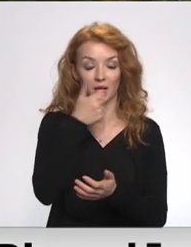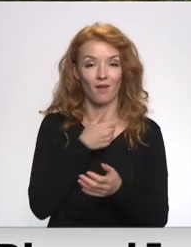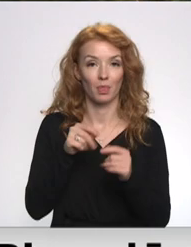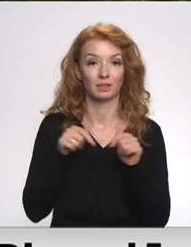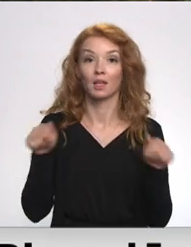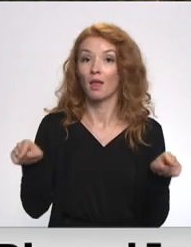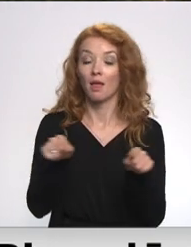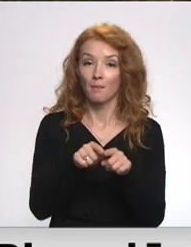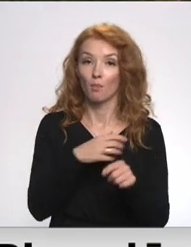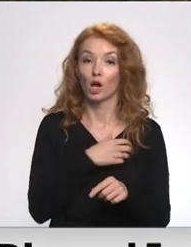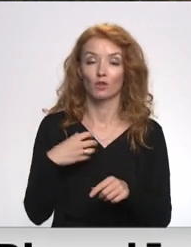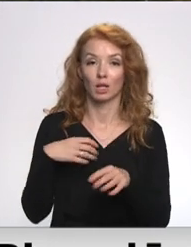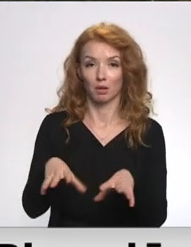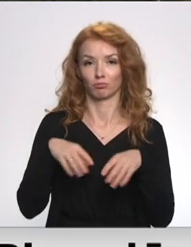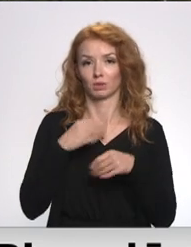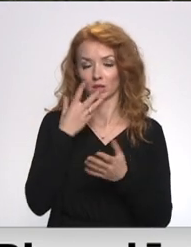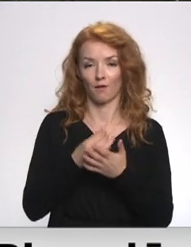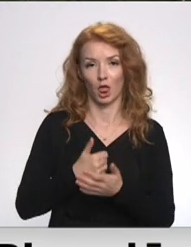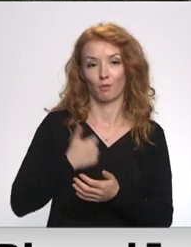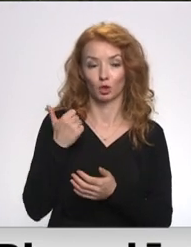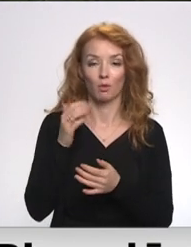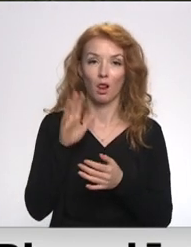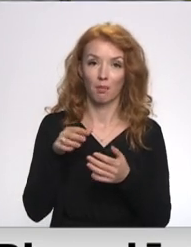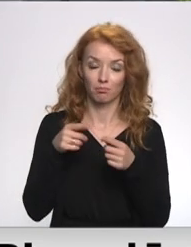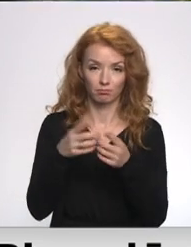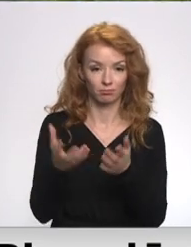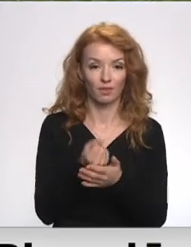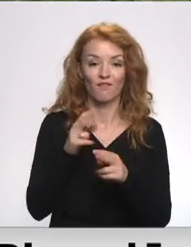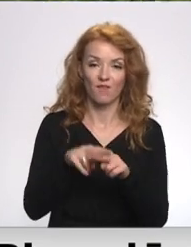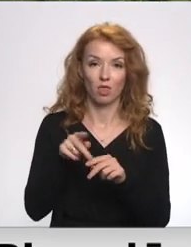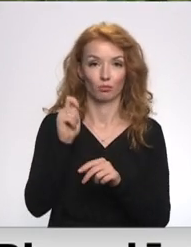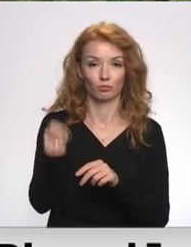privātzemes. Pašvaldība to pārņems savā īpašumā, ar mērķi panākt, lai vietai tiek